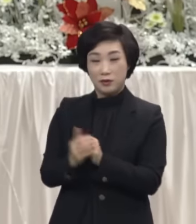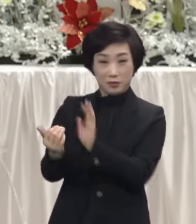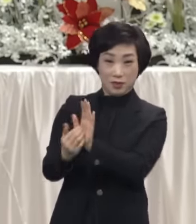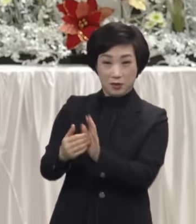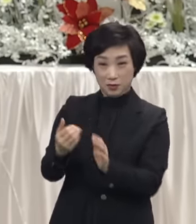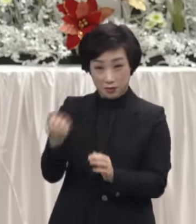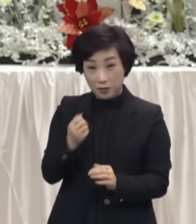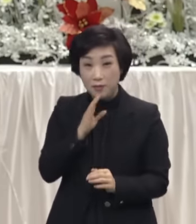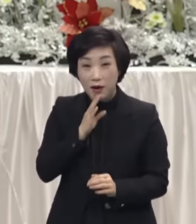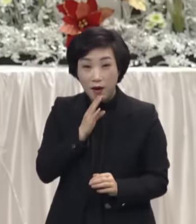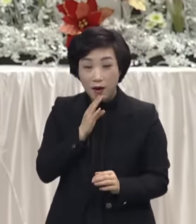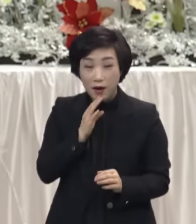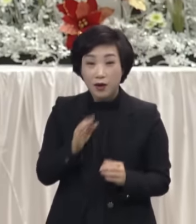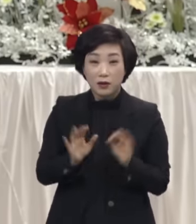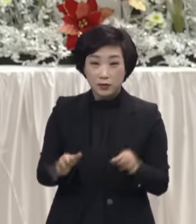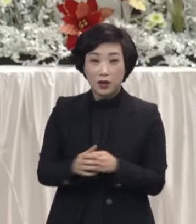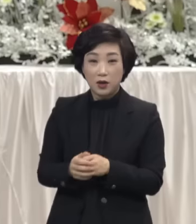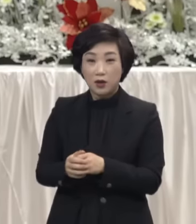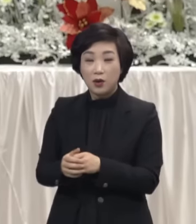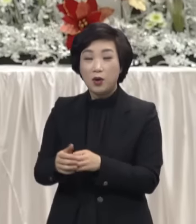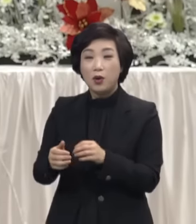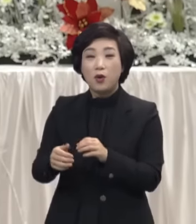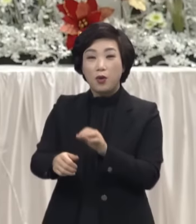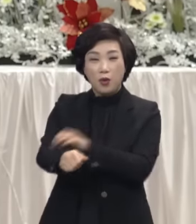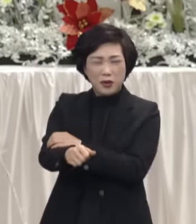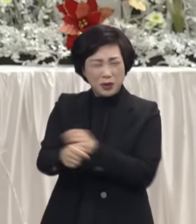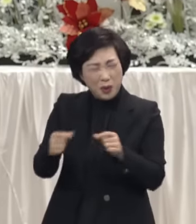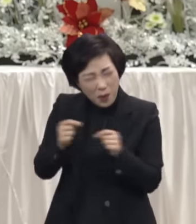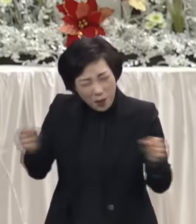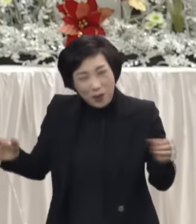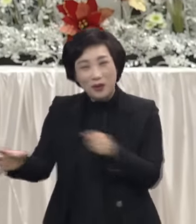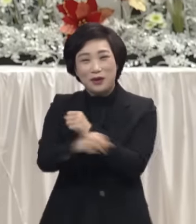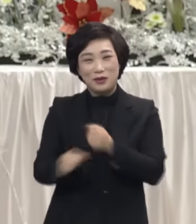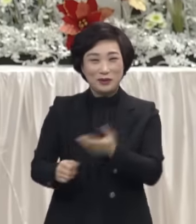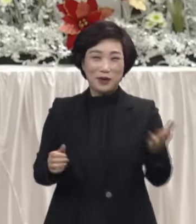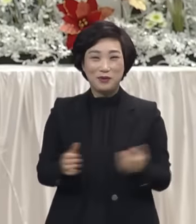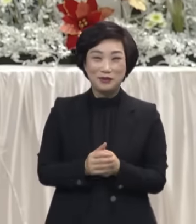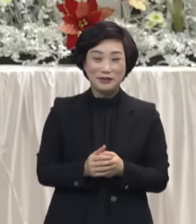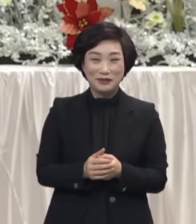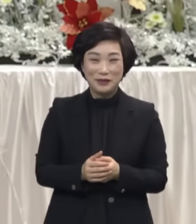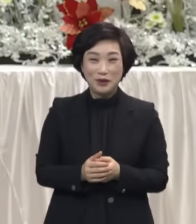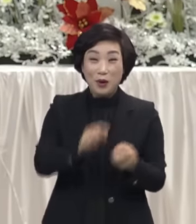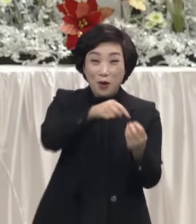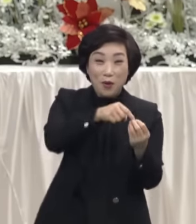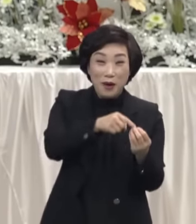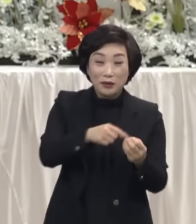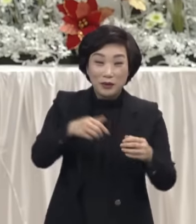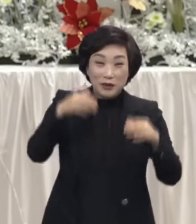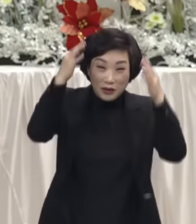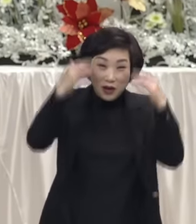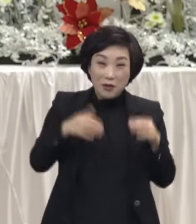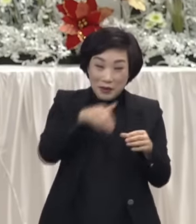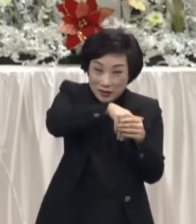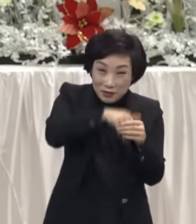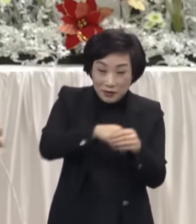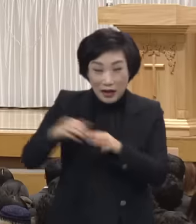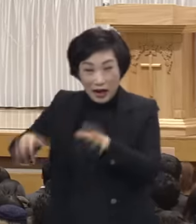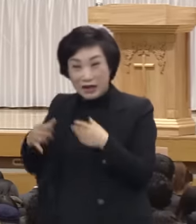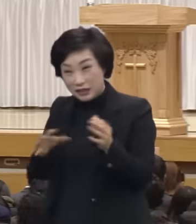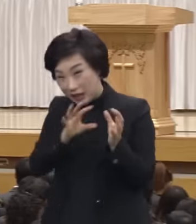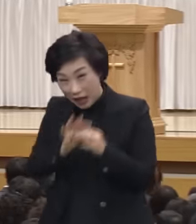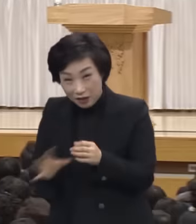호박은 오래오래 딴때야. 호박도 여러분 여름에 심어서 막 가을까지 농굴이 벗잖아요. 막